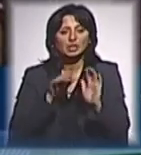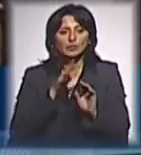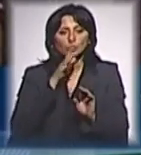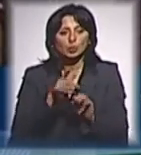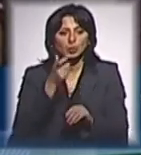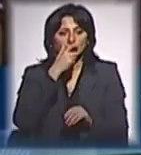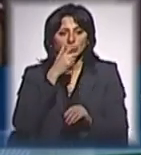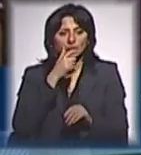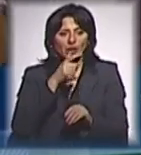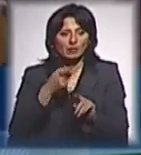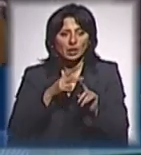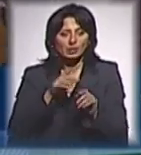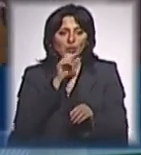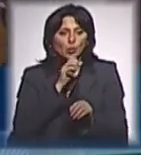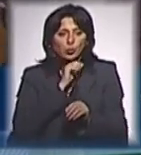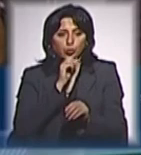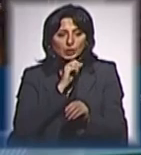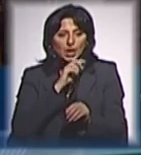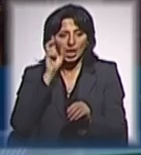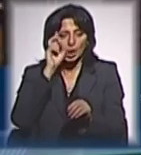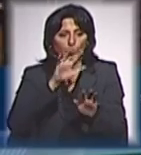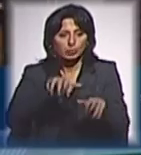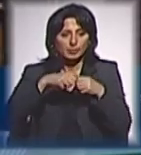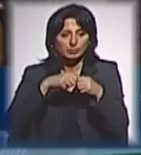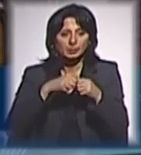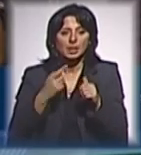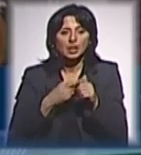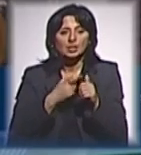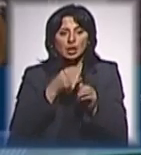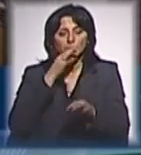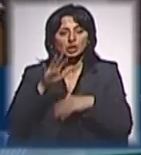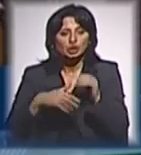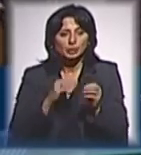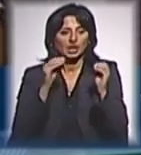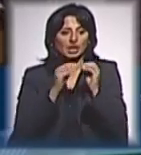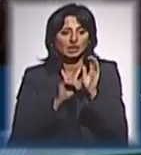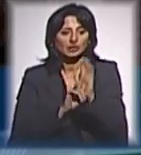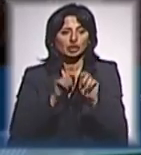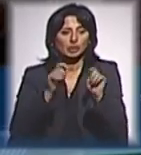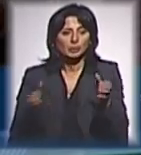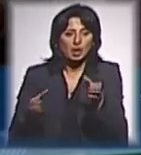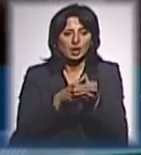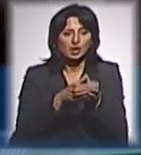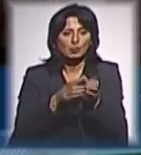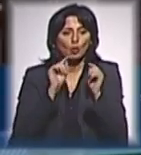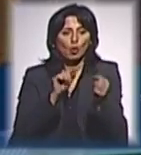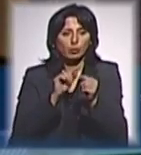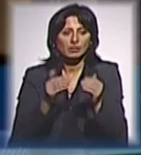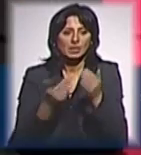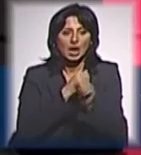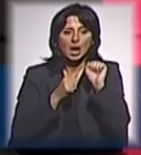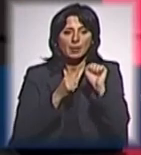არჩევნები, სადაც სააკაშვილმა იქურდა ხელისუფლება და აი ამის შემდეგ ისევ შეიქმნა გაერთიანებული ოპოზიცია, რომელიც